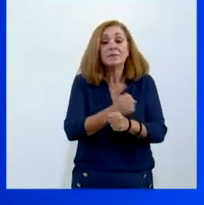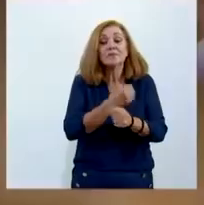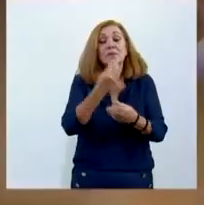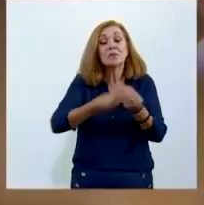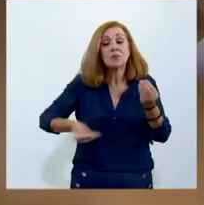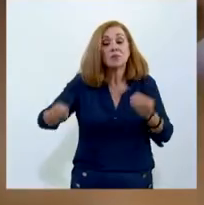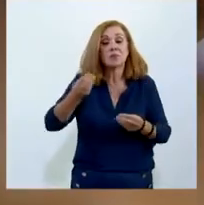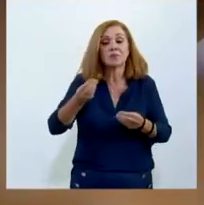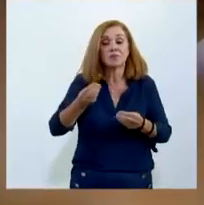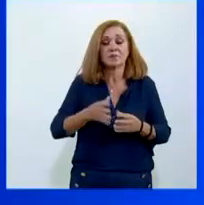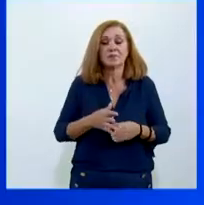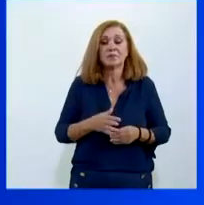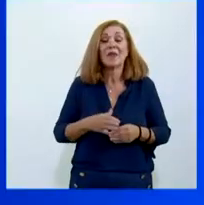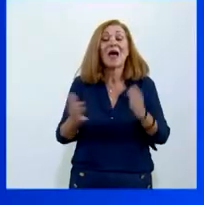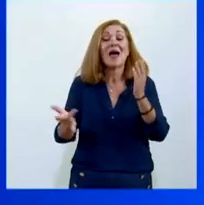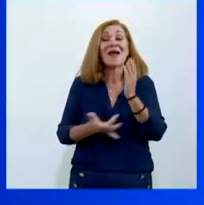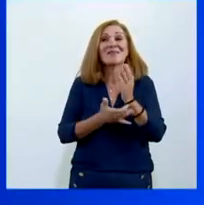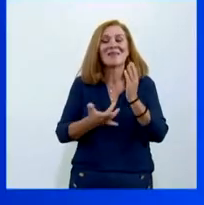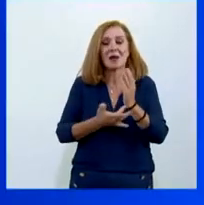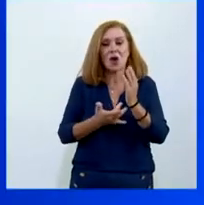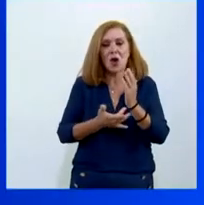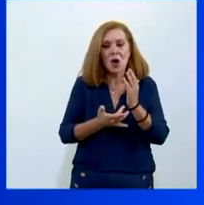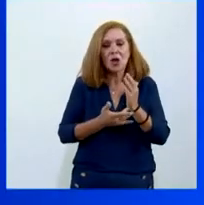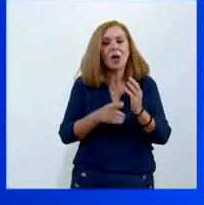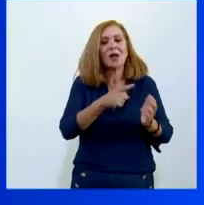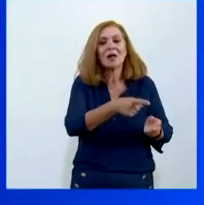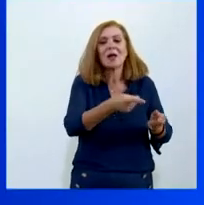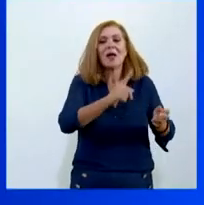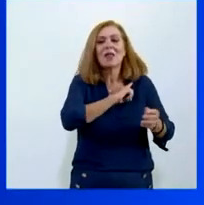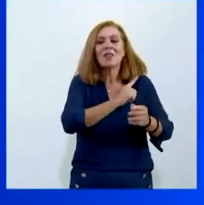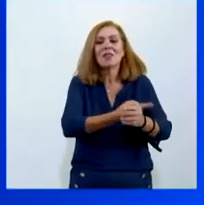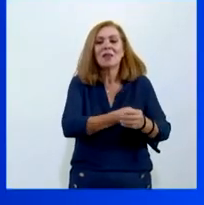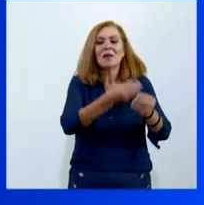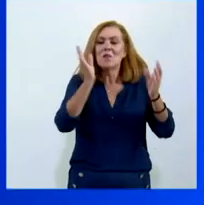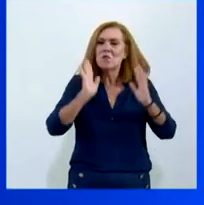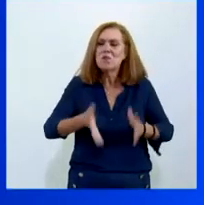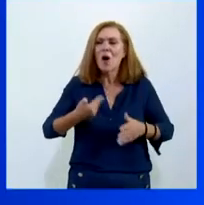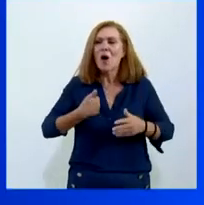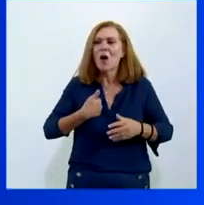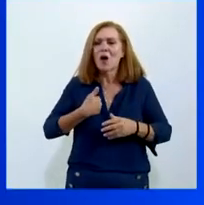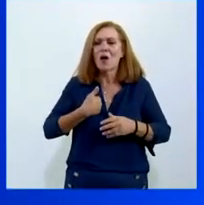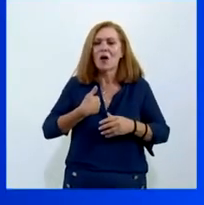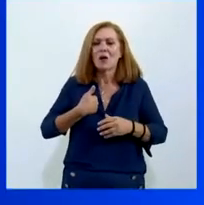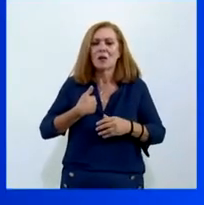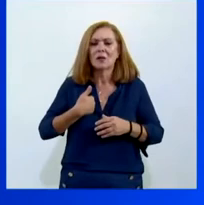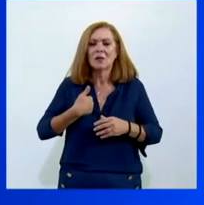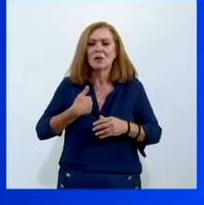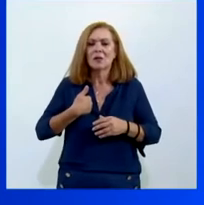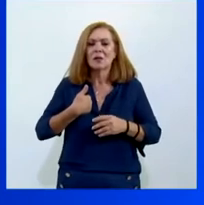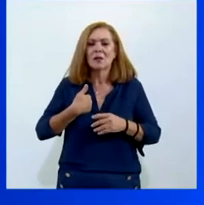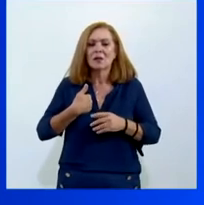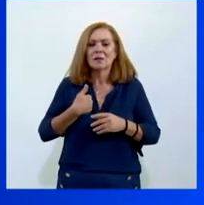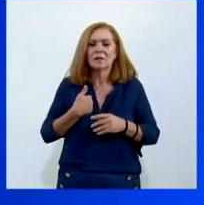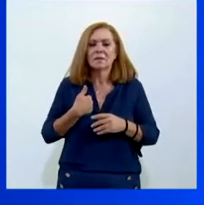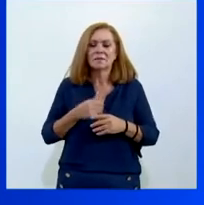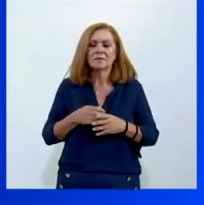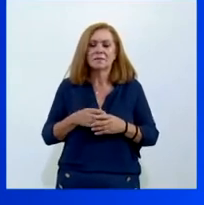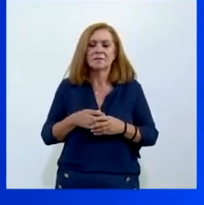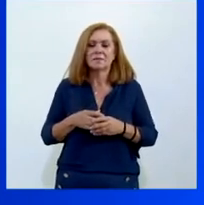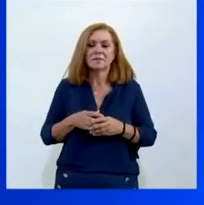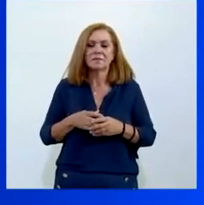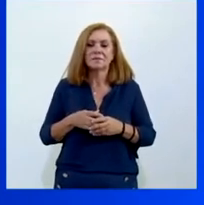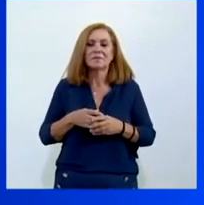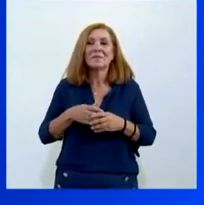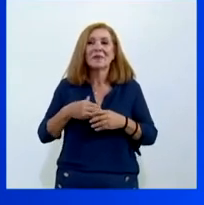στη χρήση της τεχνολογίας και στη δυνατότητα που μας δίνουν τα μεγάλα δεδομένα να μπορούμε να κάνουμε συγκεκριμένους και